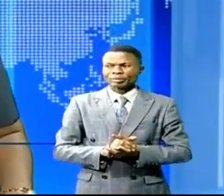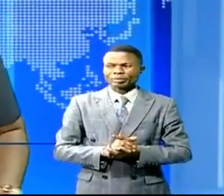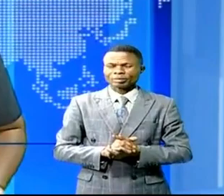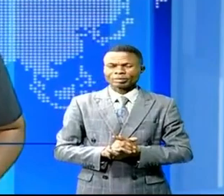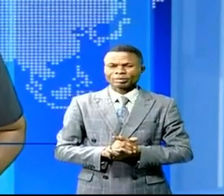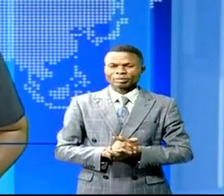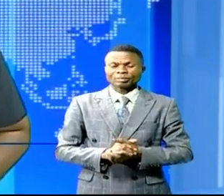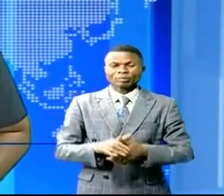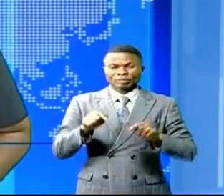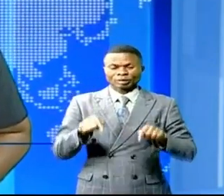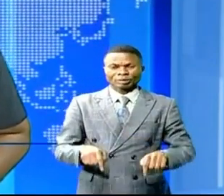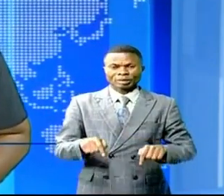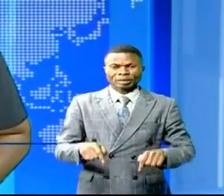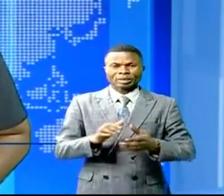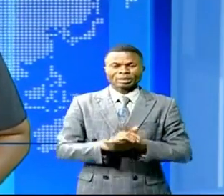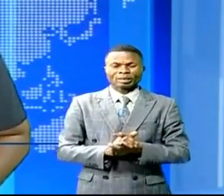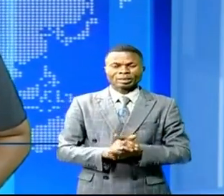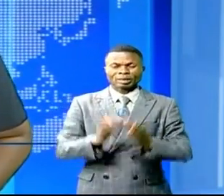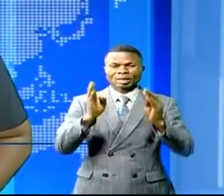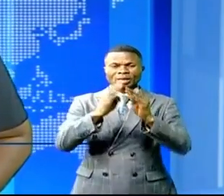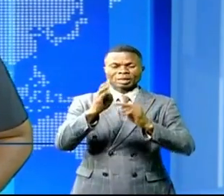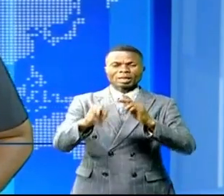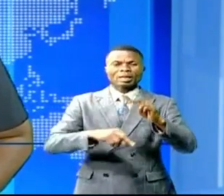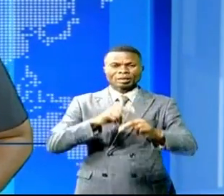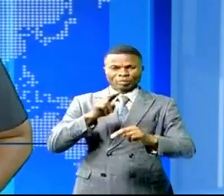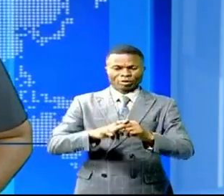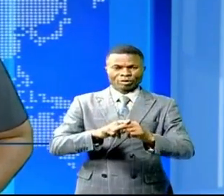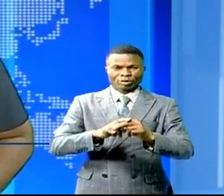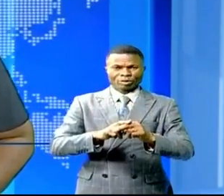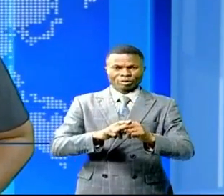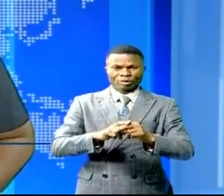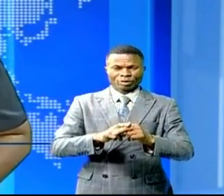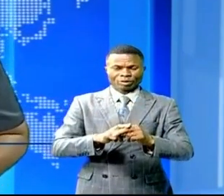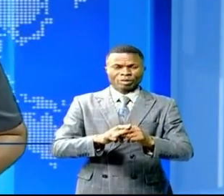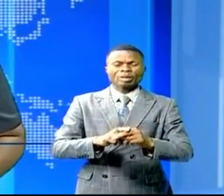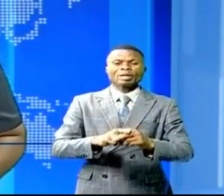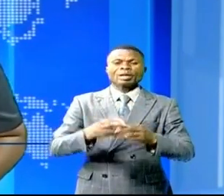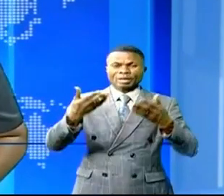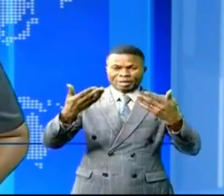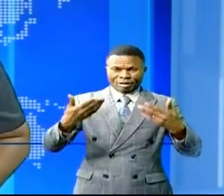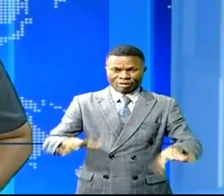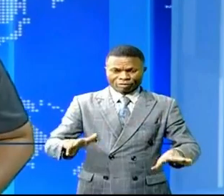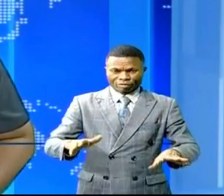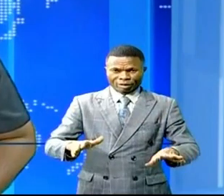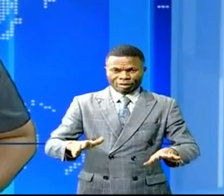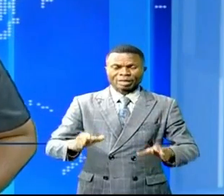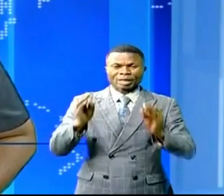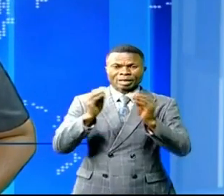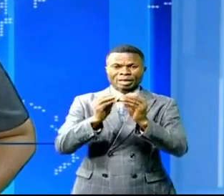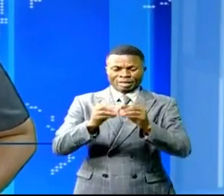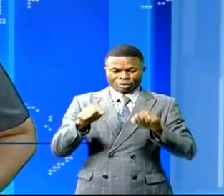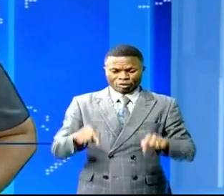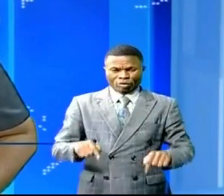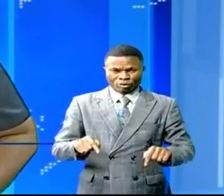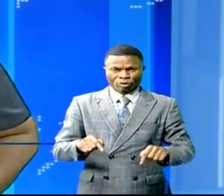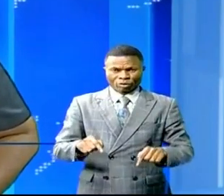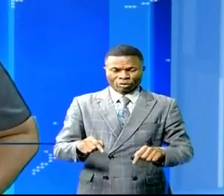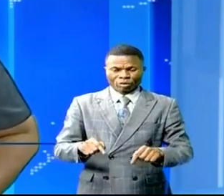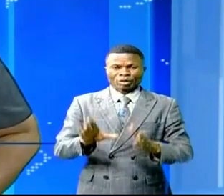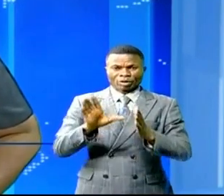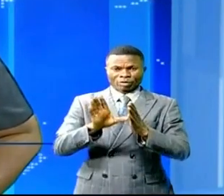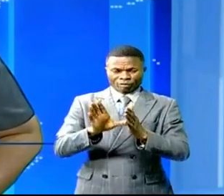Et pendant ce temps, l'Assemblée nationale venait de clôturer il y a quelques minutes sa plénière du jour. Sylvie